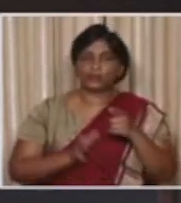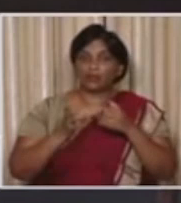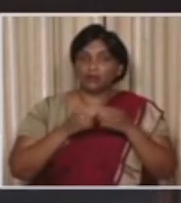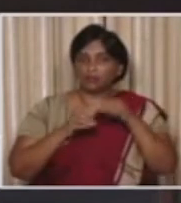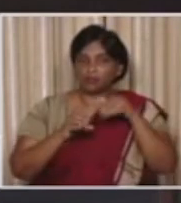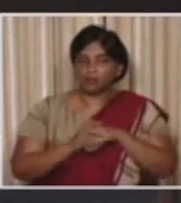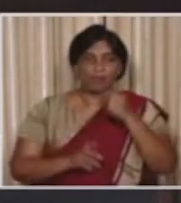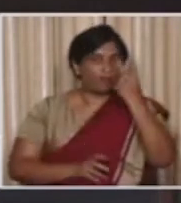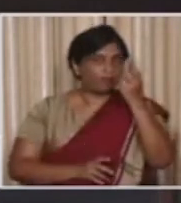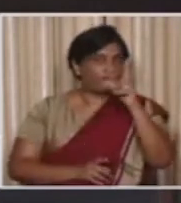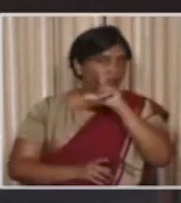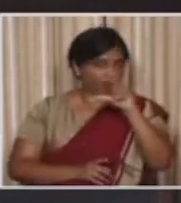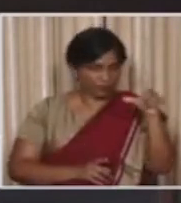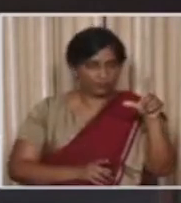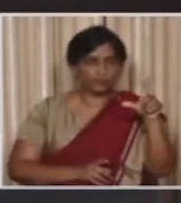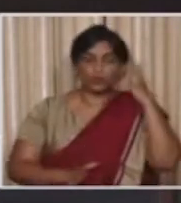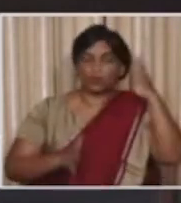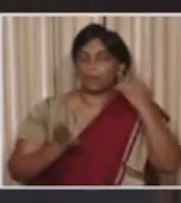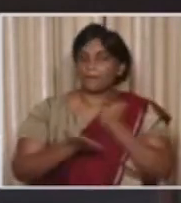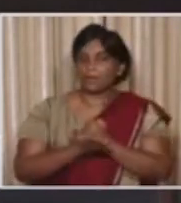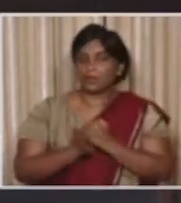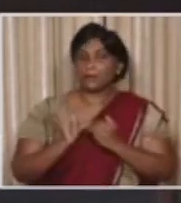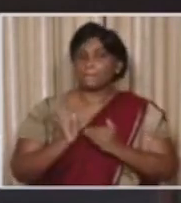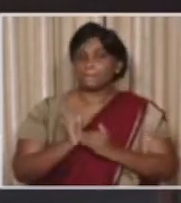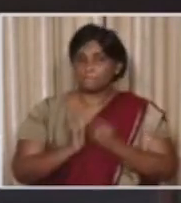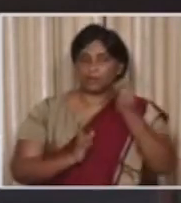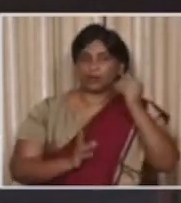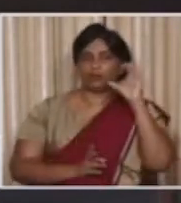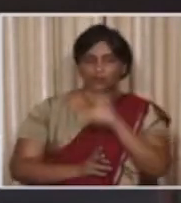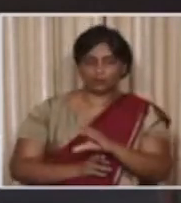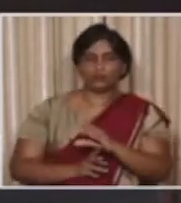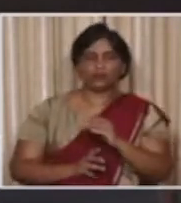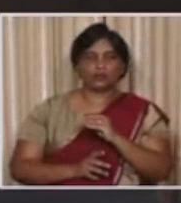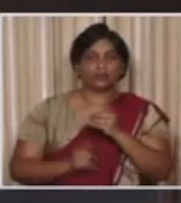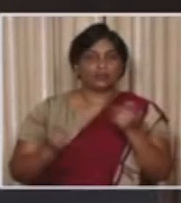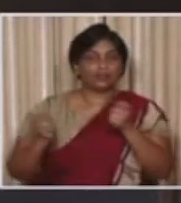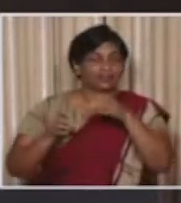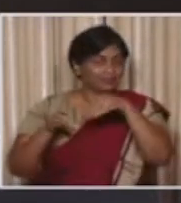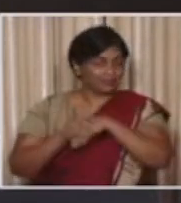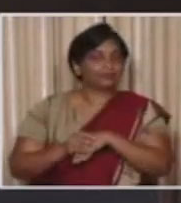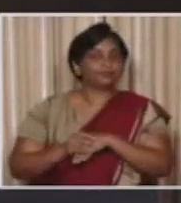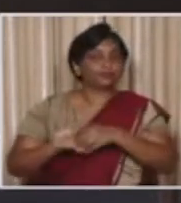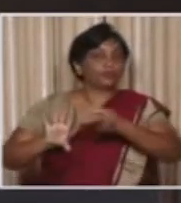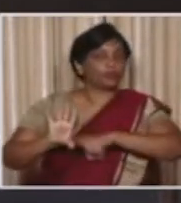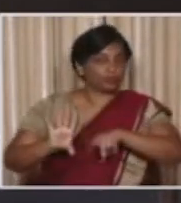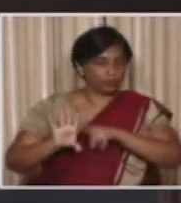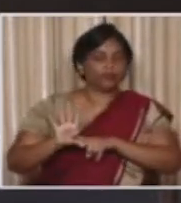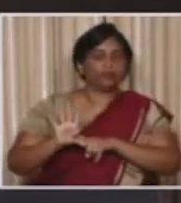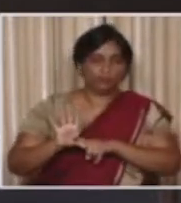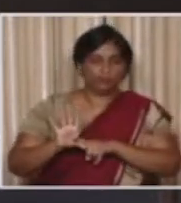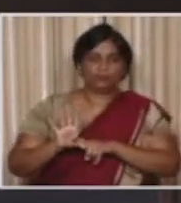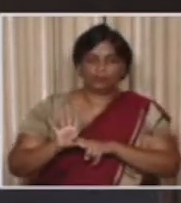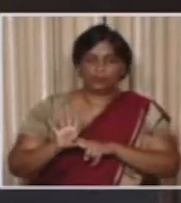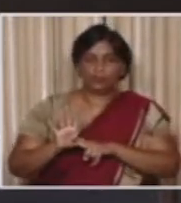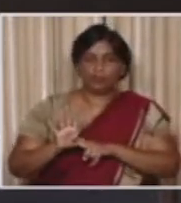හිටපු 2017 දී ලෝක බැංකුව මිලියන ගණනාවක් දුන්නා උතන ඉන්න ෆාමසිස්ට්ලව මේක ට්‍රේන් කරන්න ඩ්‍රග් ඉවැලියුේෂන්